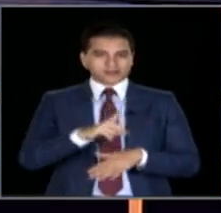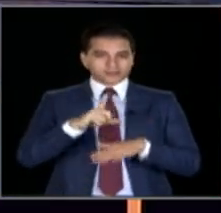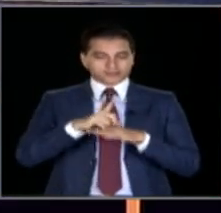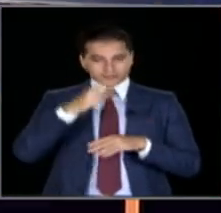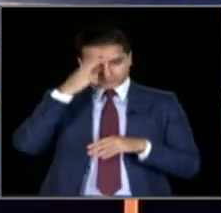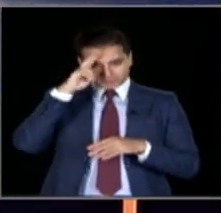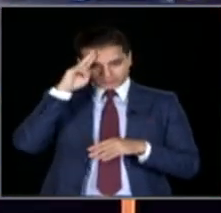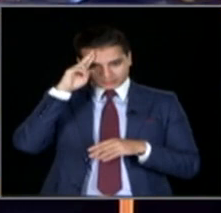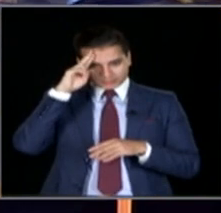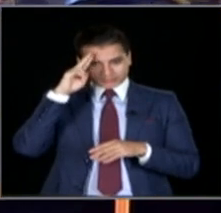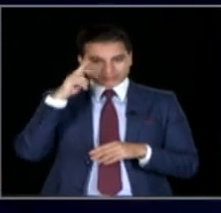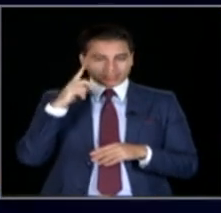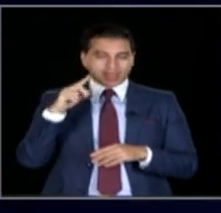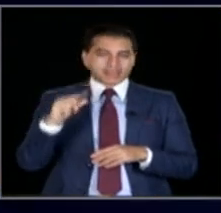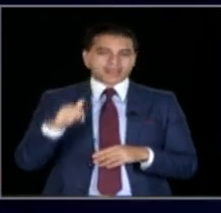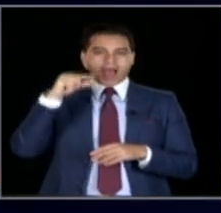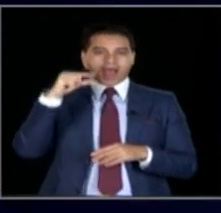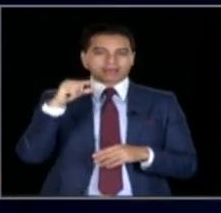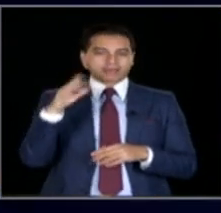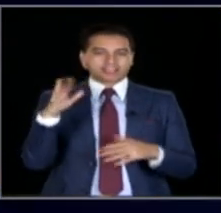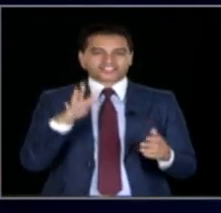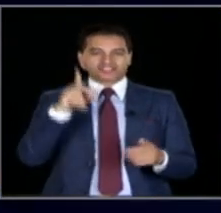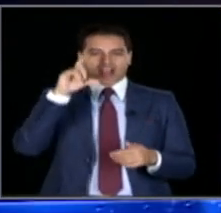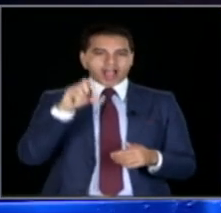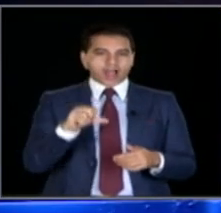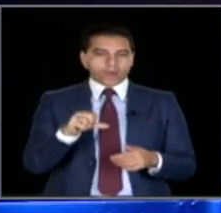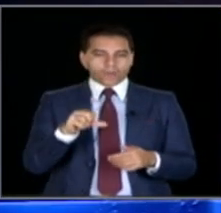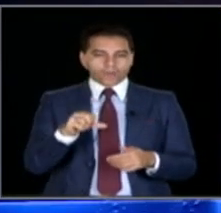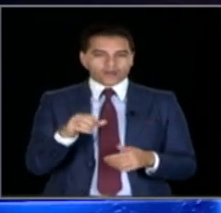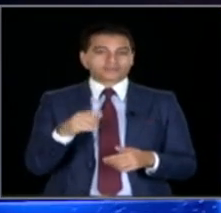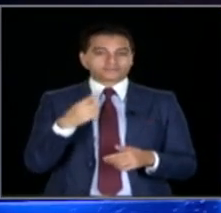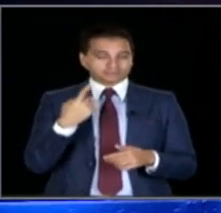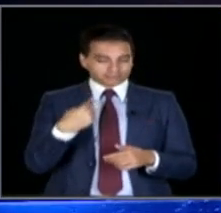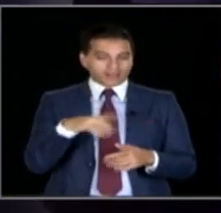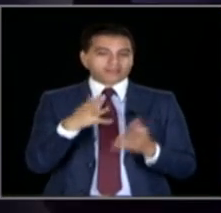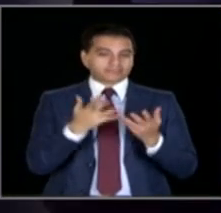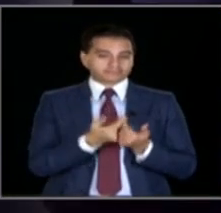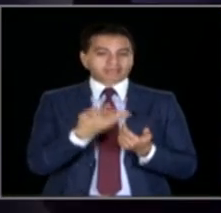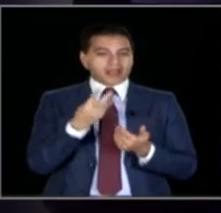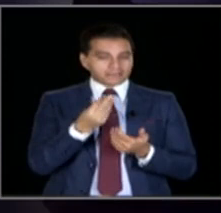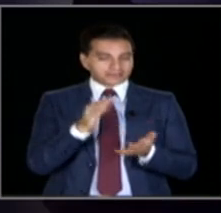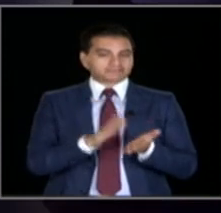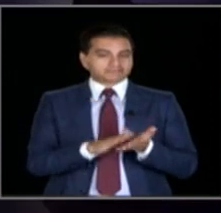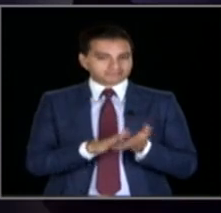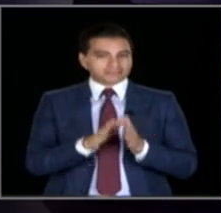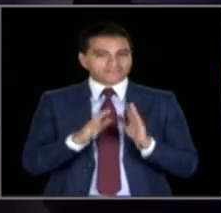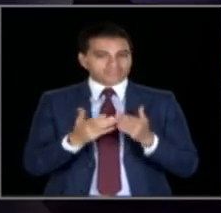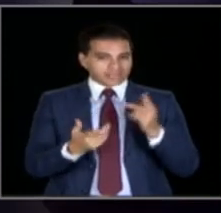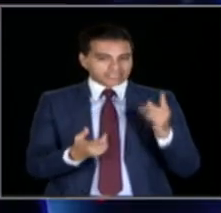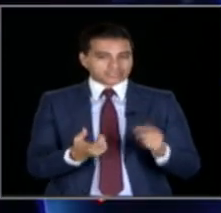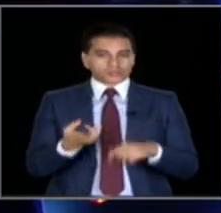عهد دانج شاو بينج. محمد طعيمه متالق 10 نقط، 40.